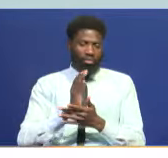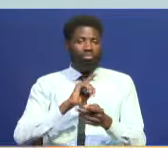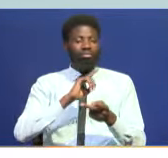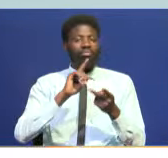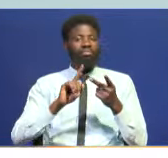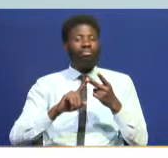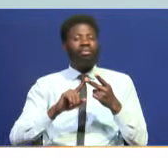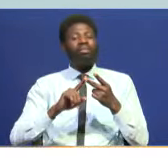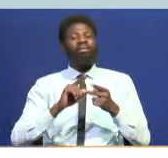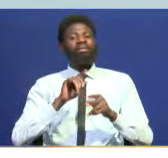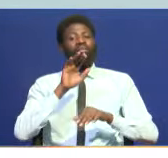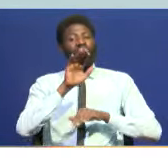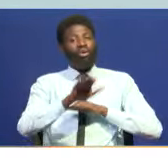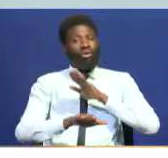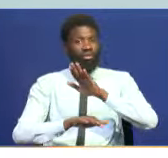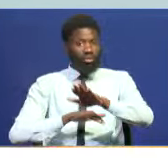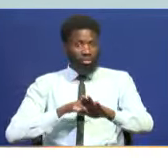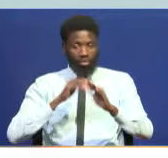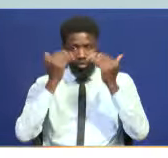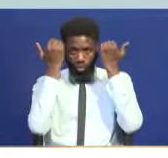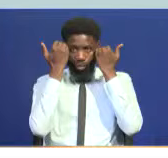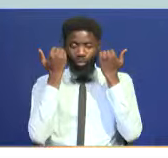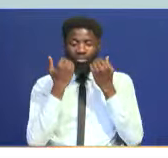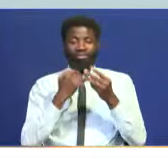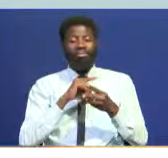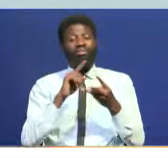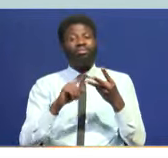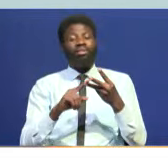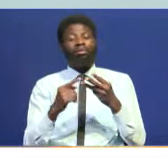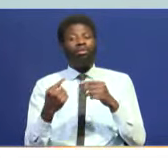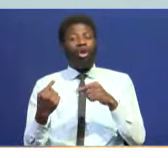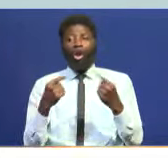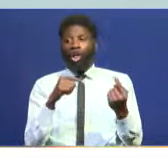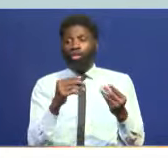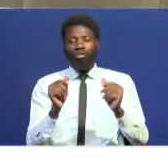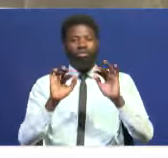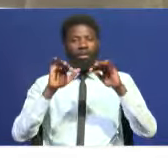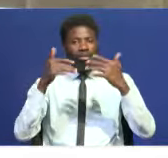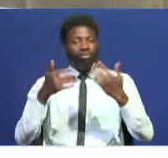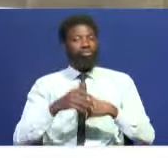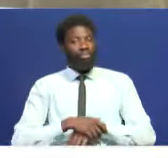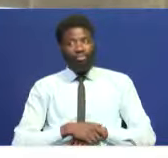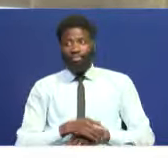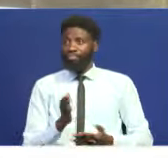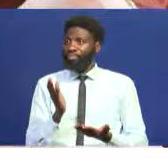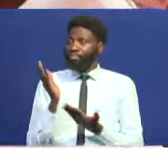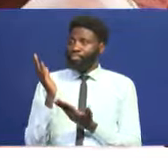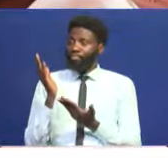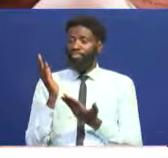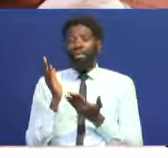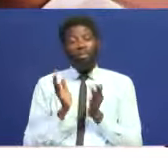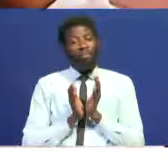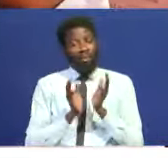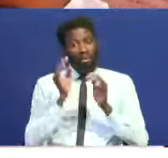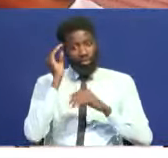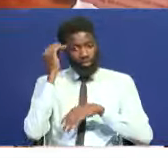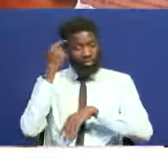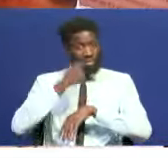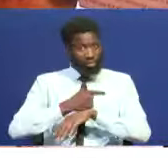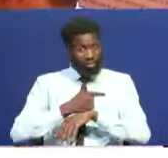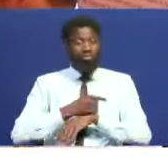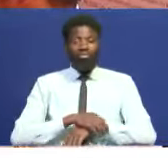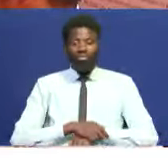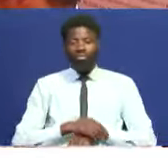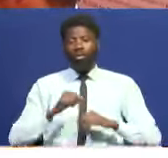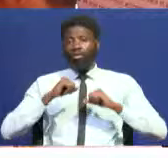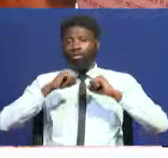mbinu za utatuzi wa mizozo. Akiongea wakati wa siku ya elimu kwa umma, afisa mkuu katika mahakama ya Mandera Peter Wasike